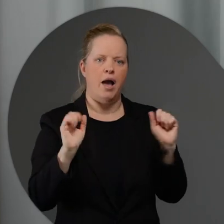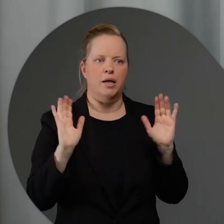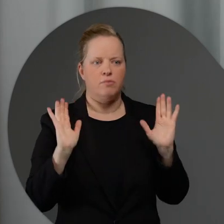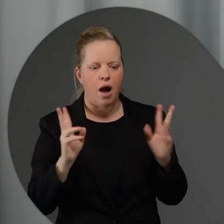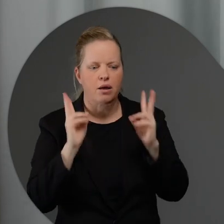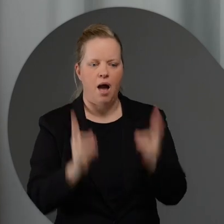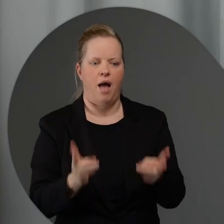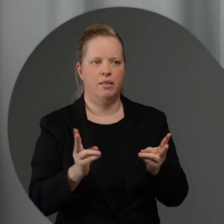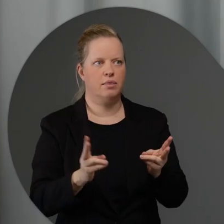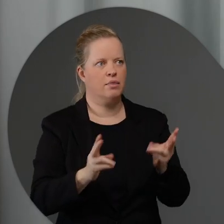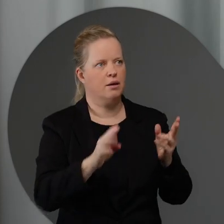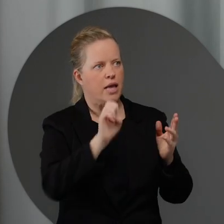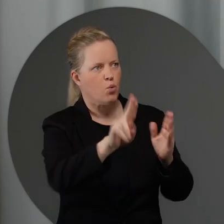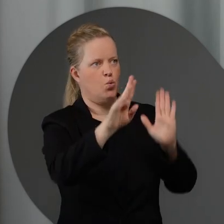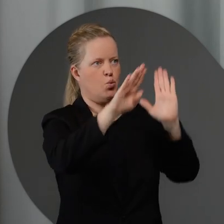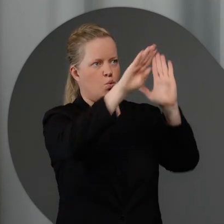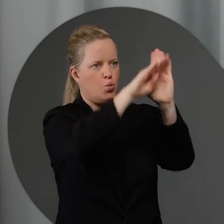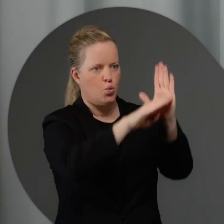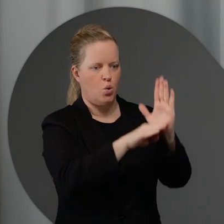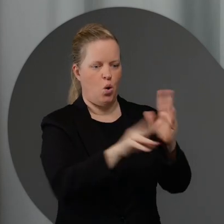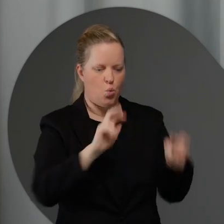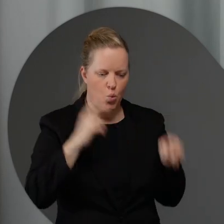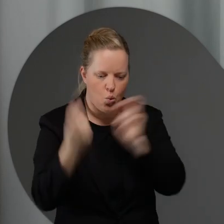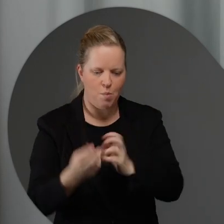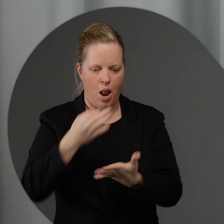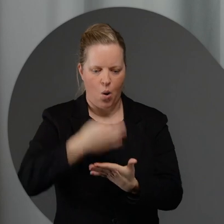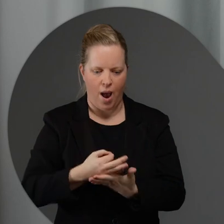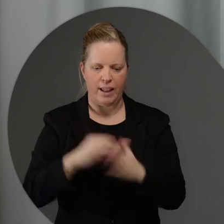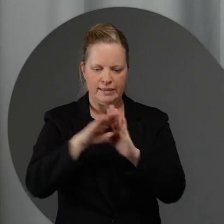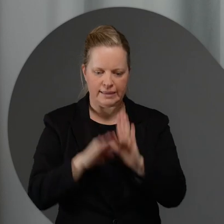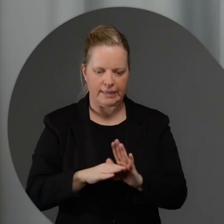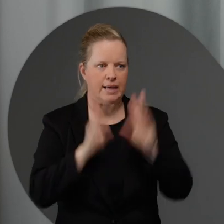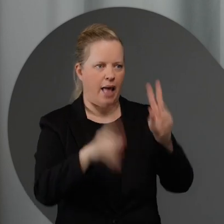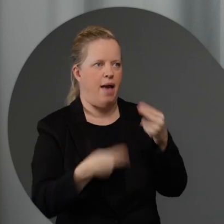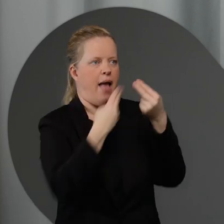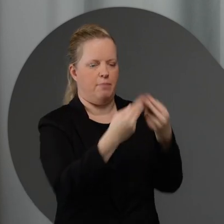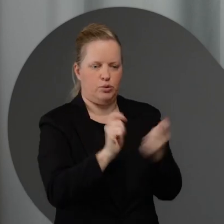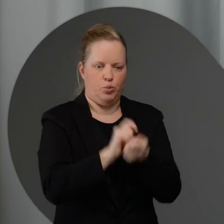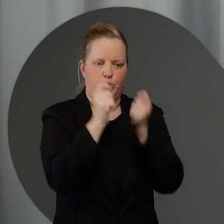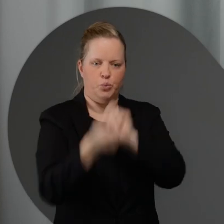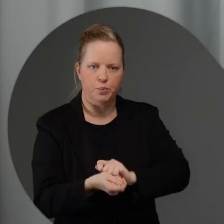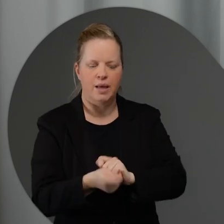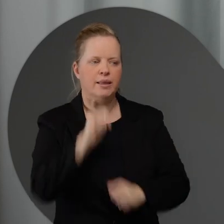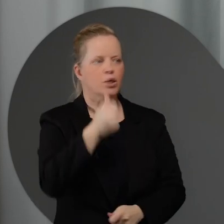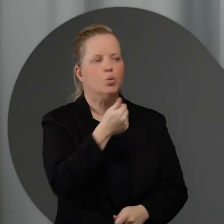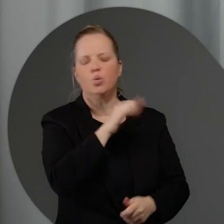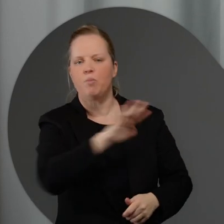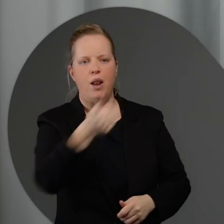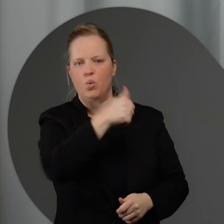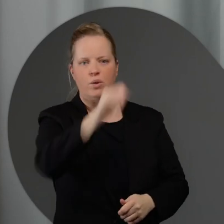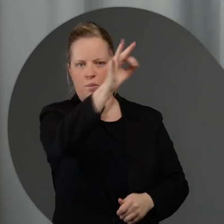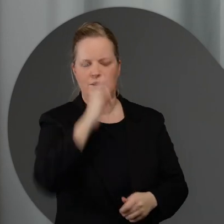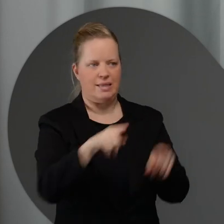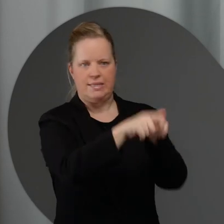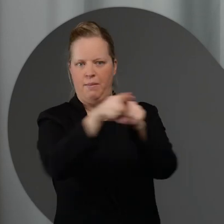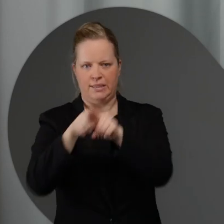auch hat, dass er die jeweiligen lokalen Gesetzgebungen anpasst, sagen wir mal so. Wir werden nicht